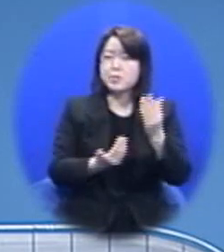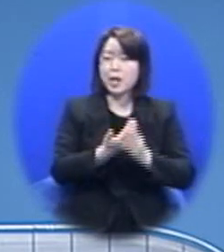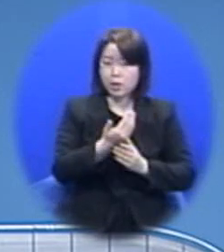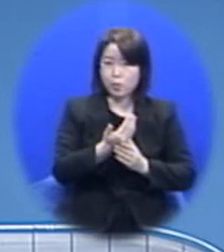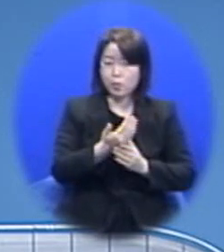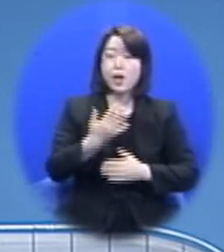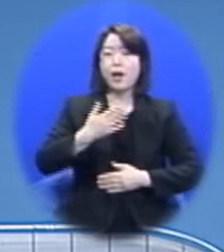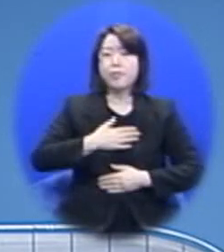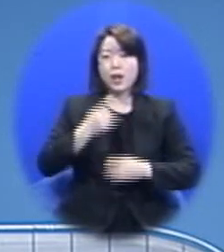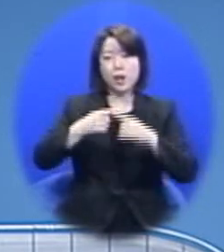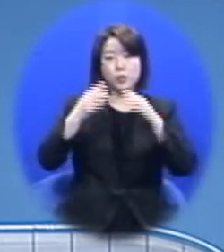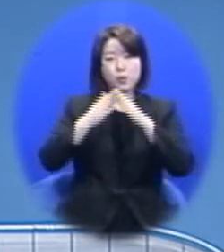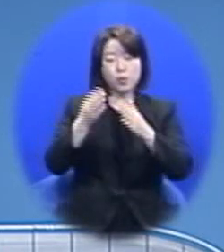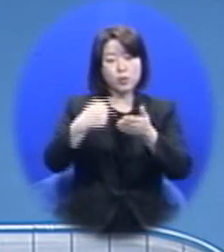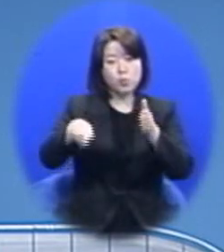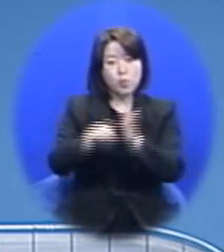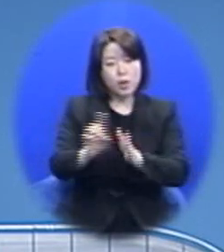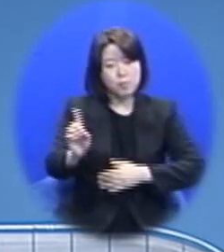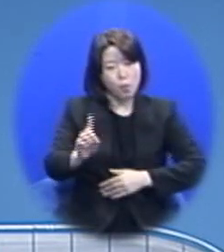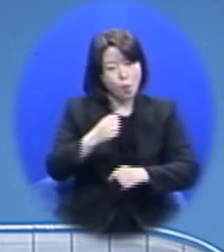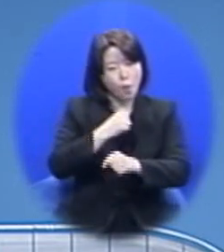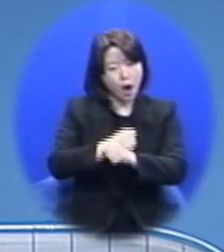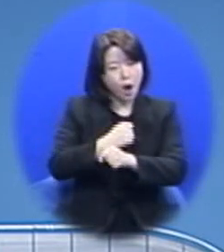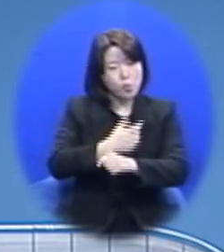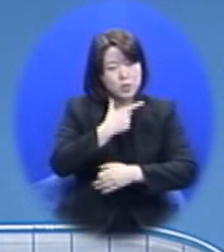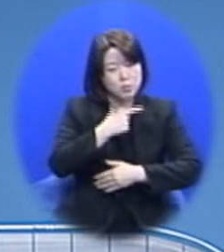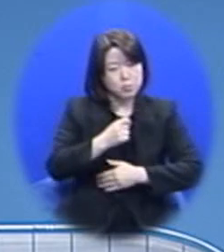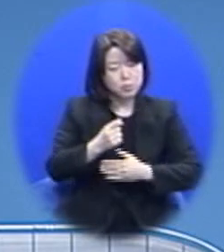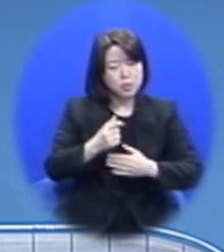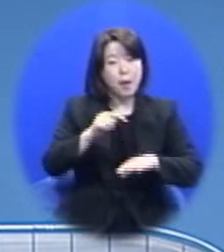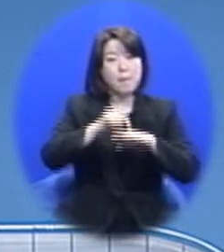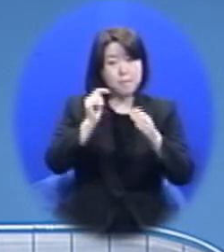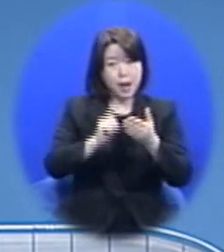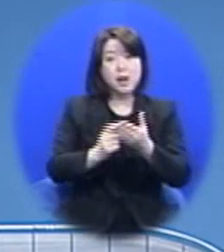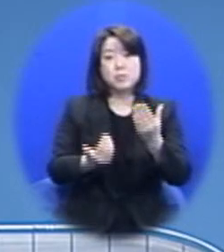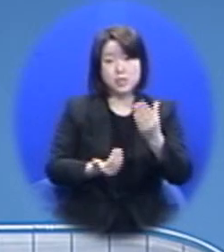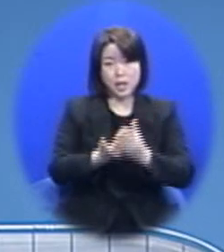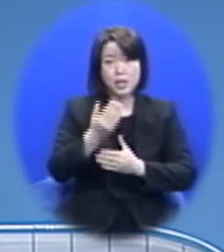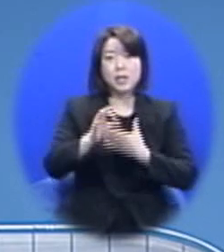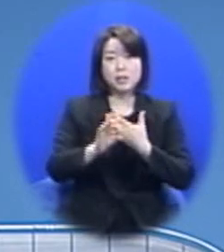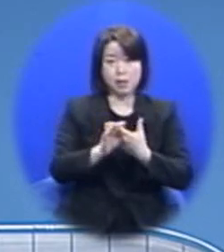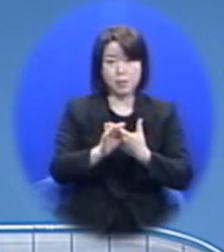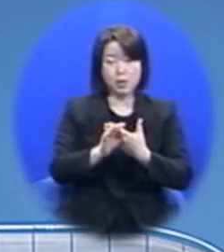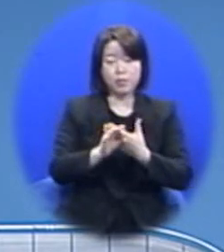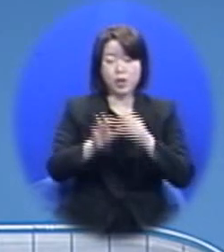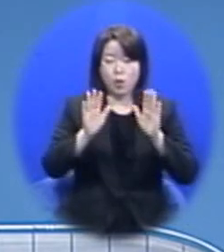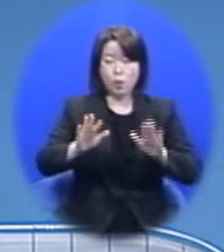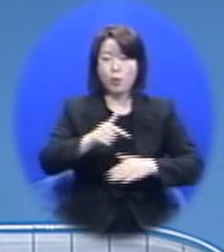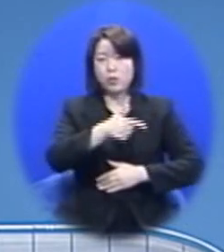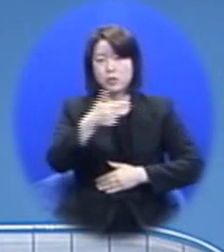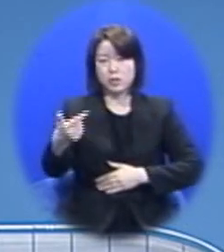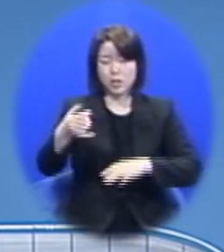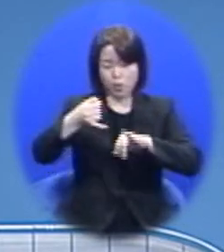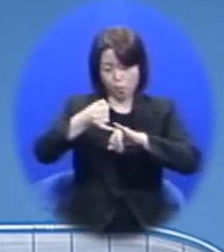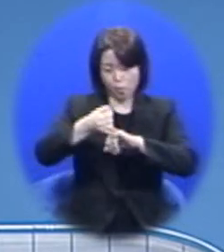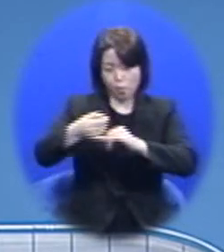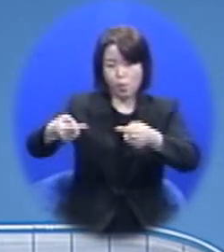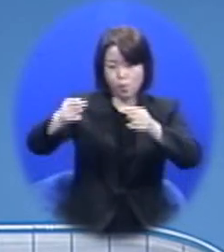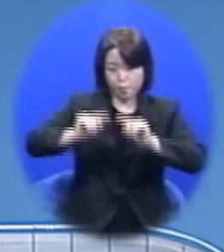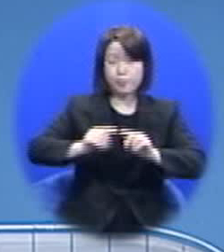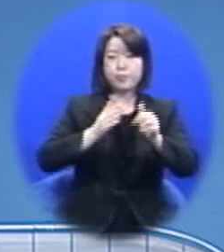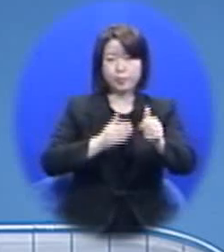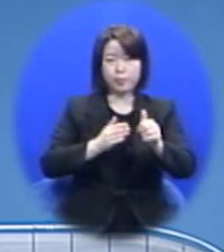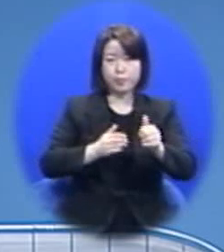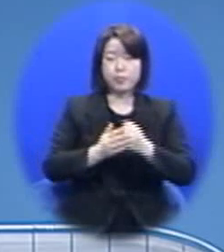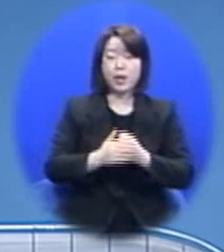무언가 할 수 있는 게 없을까 이런 생각이 든다면 그러면 오늘 저녁에 꼭 오세요. 여러분